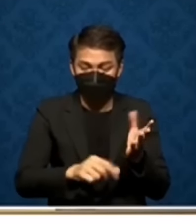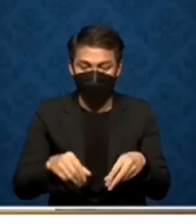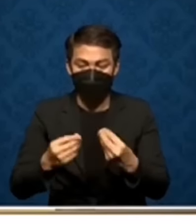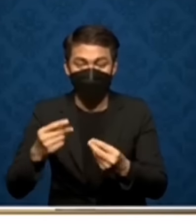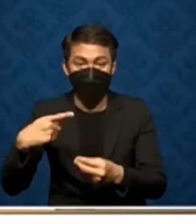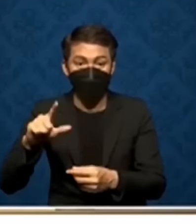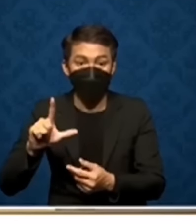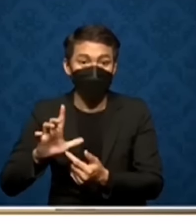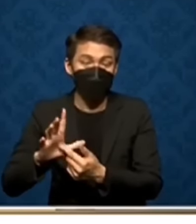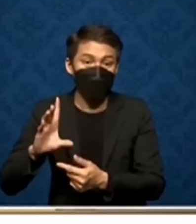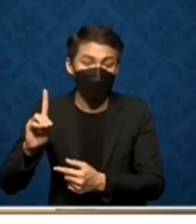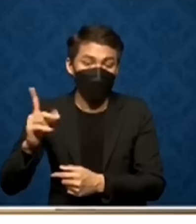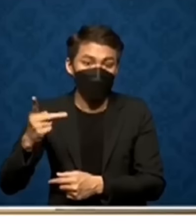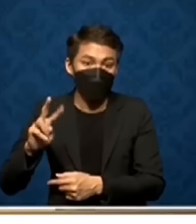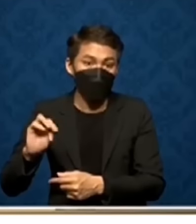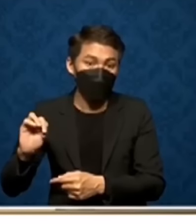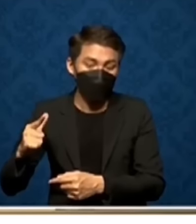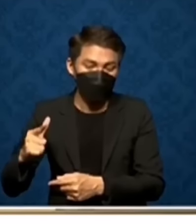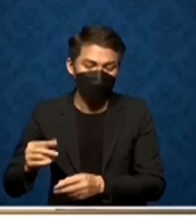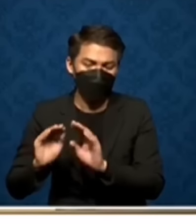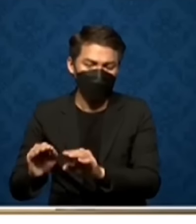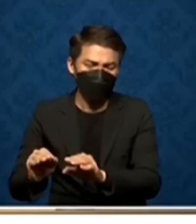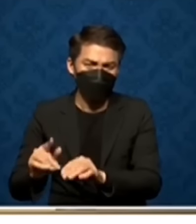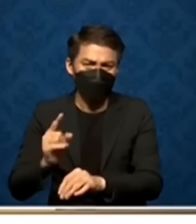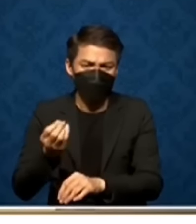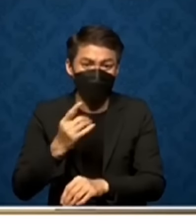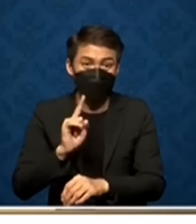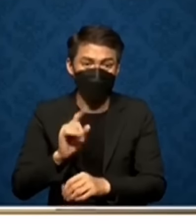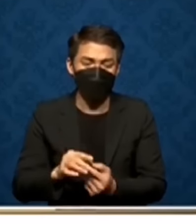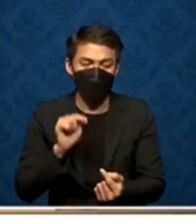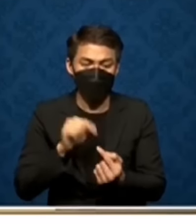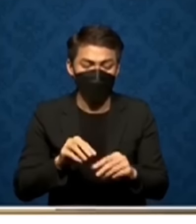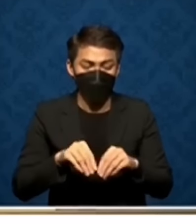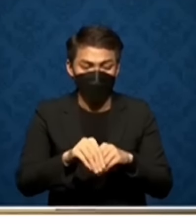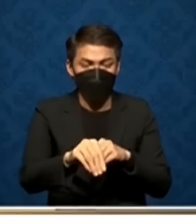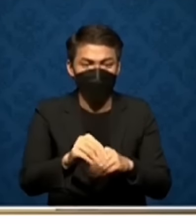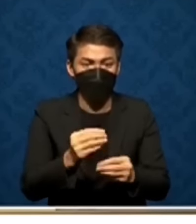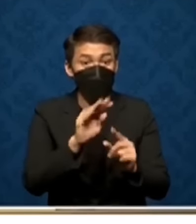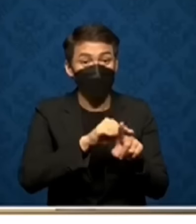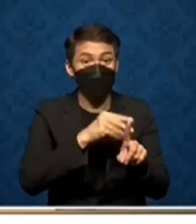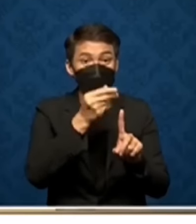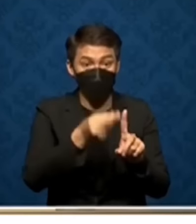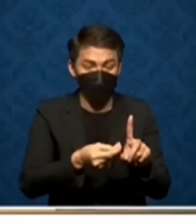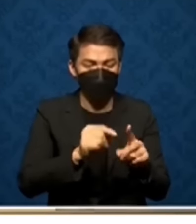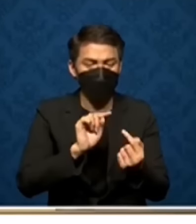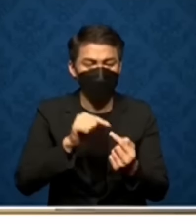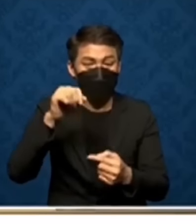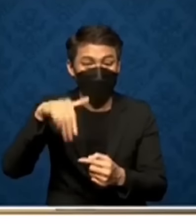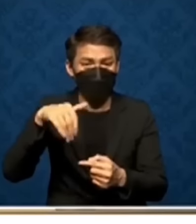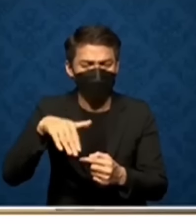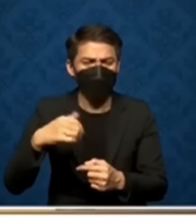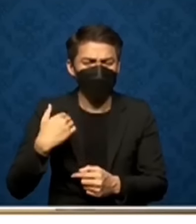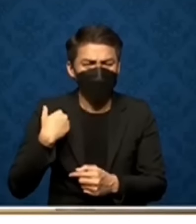คลังมาตอบที่สามารถปลูกกล้วยย่านสยามสแควร์ได้ไม่ต้องเสียภาษีเนี่ยนายกยังมีอย่างนี้ด้ว